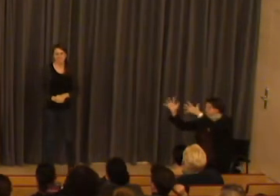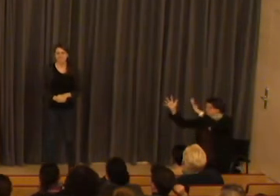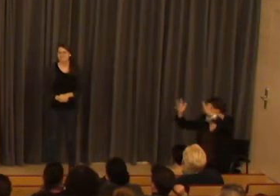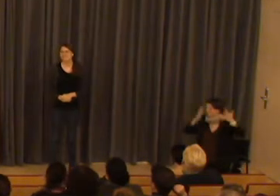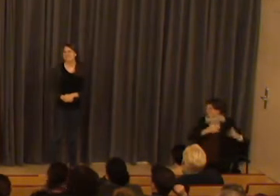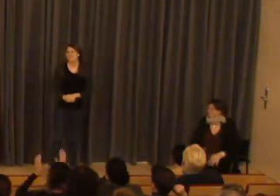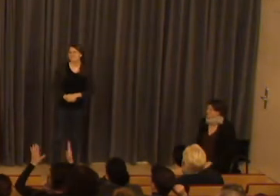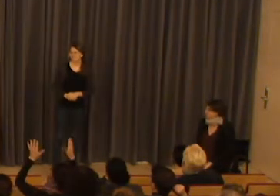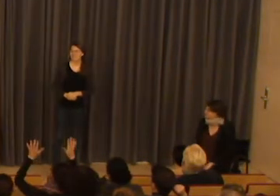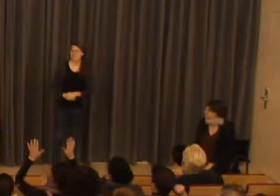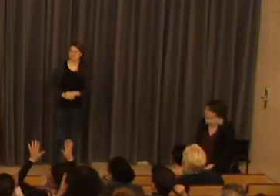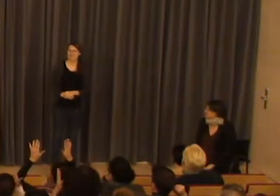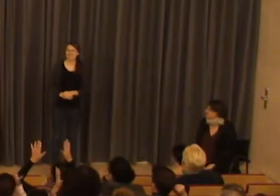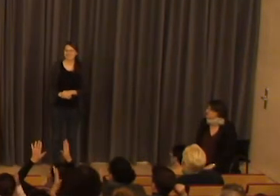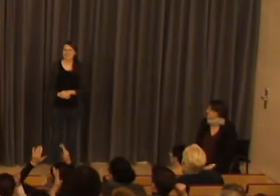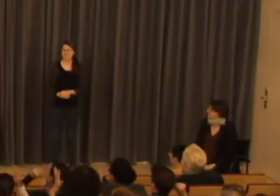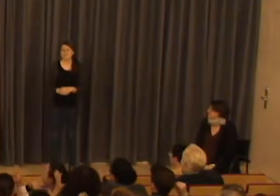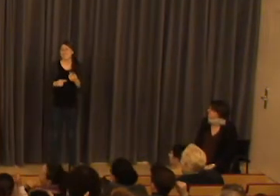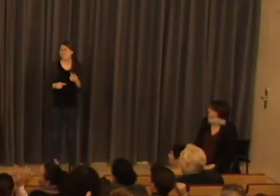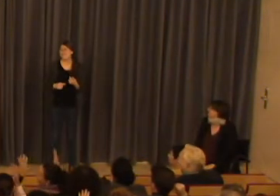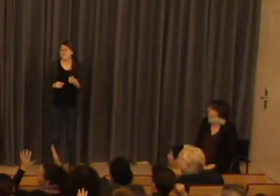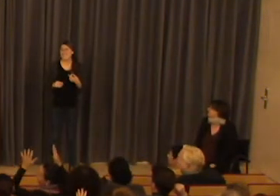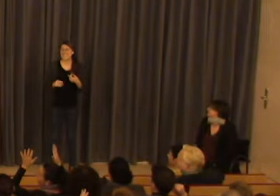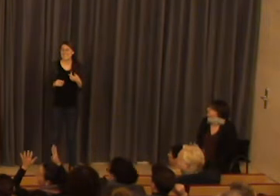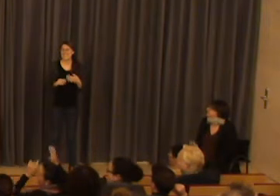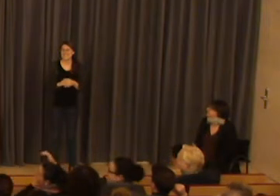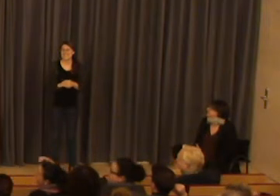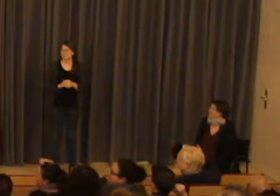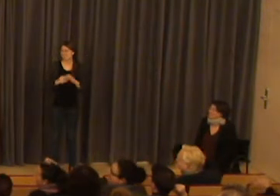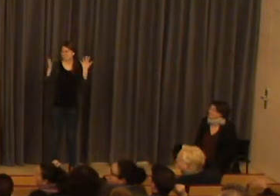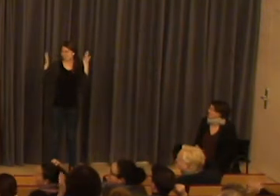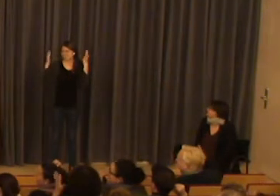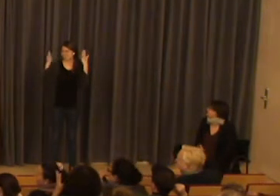han apostat per nosaltres i nosaltres els agraïm,